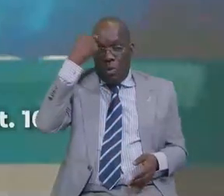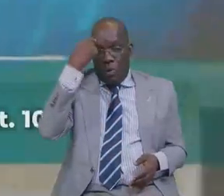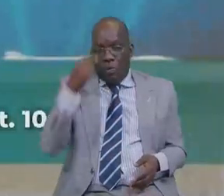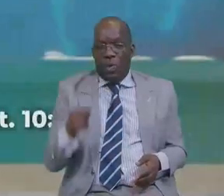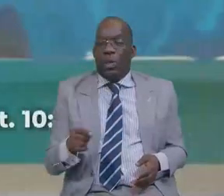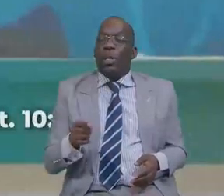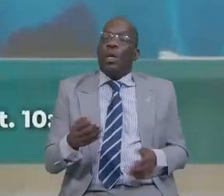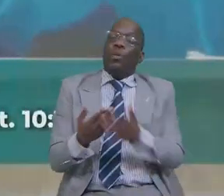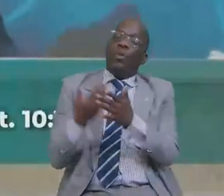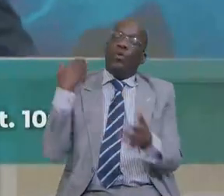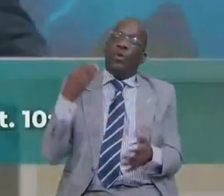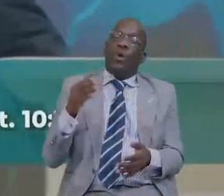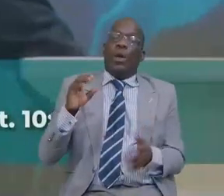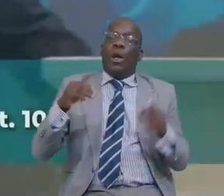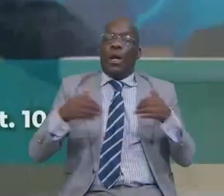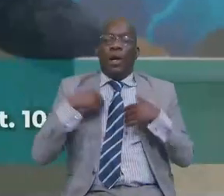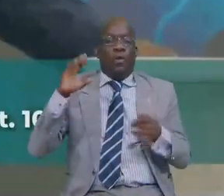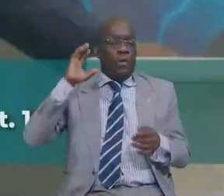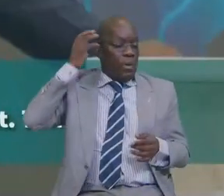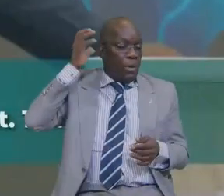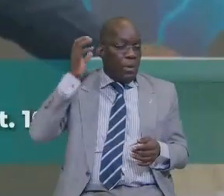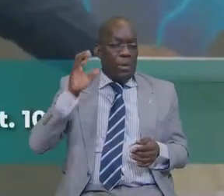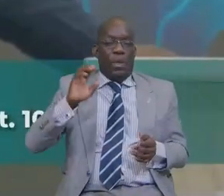Il avait une pensée